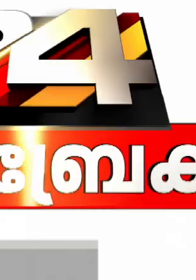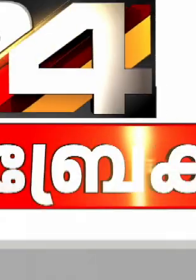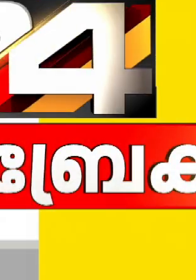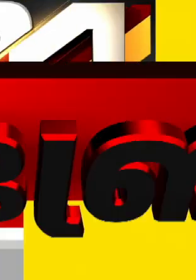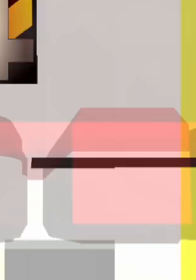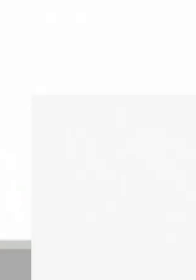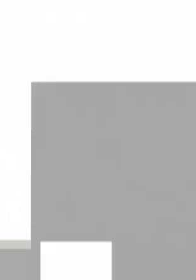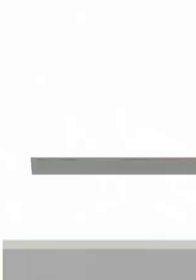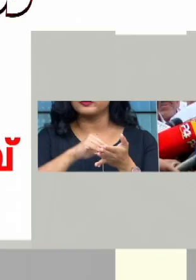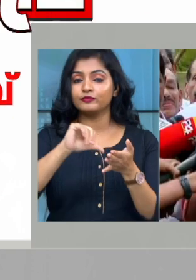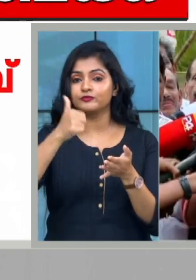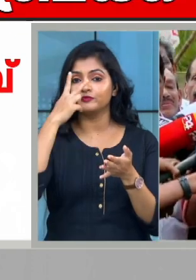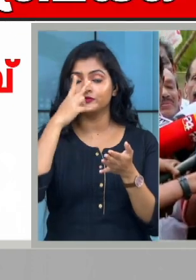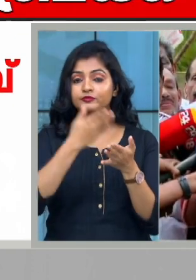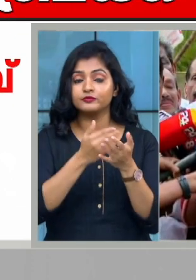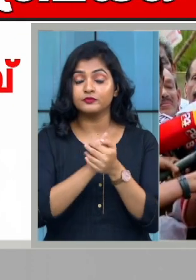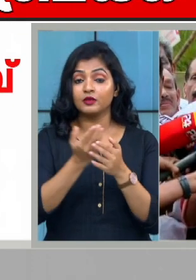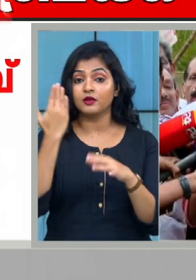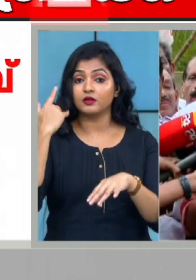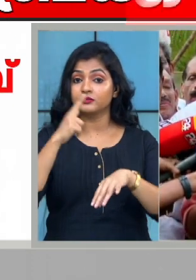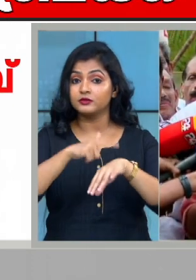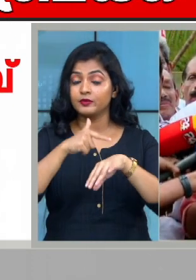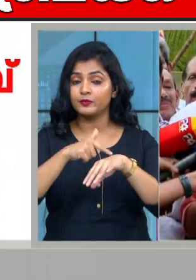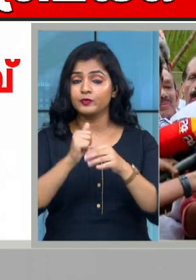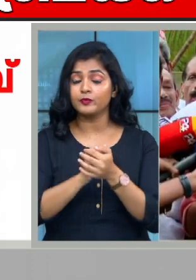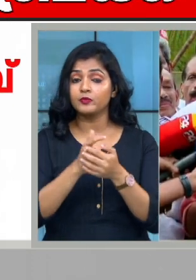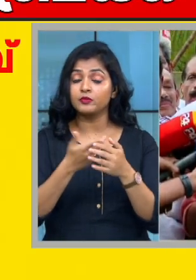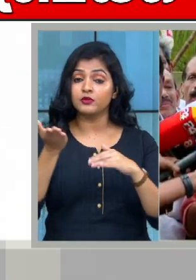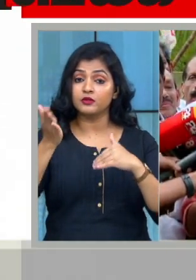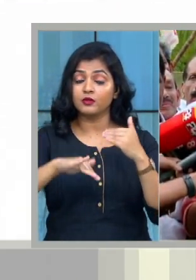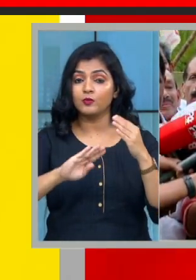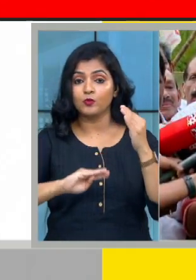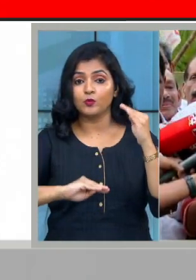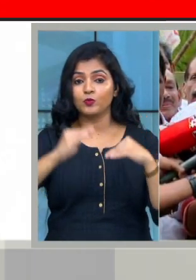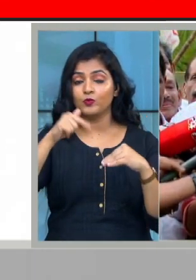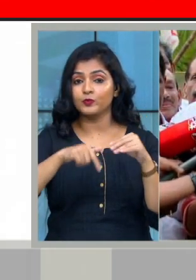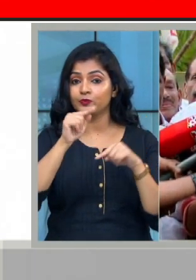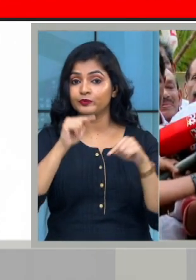കൂടി നടത്തിയിരിക്കുന്നത്. കഴിഞ്ഞ തവണത്തേക്കാൾ വലിയ ഭൂരിപക്ഷത്തോടുകൂടി